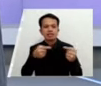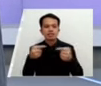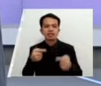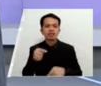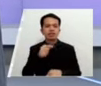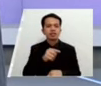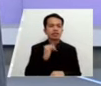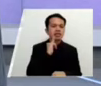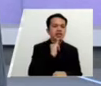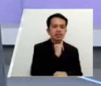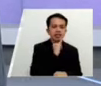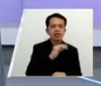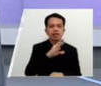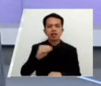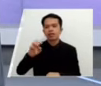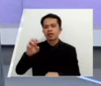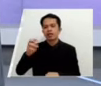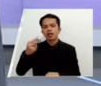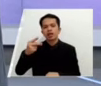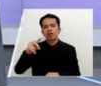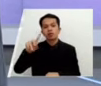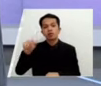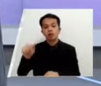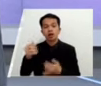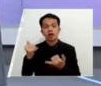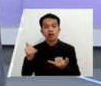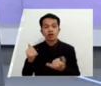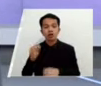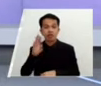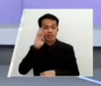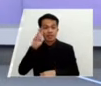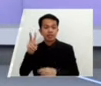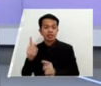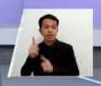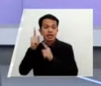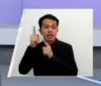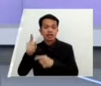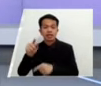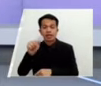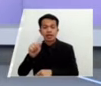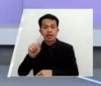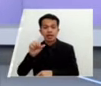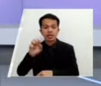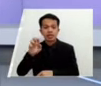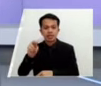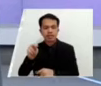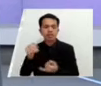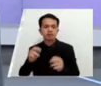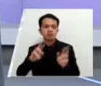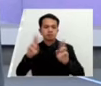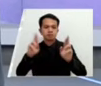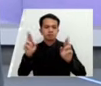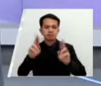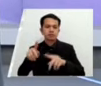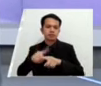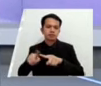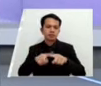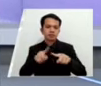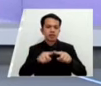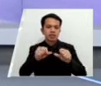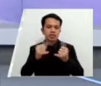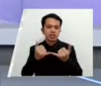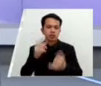at Hezbollah. At si Pangulong Bongbong Marcos na dumadalo po ngayon sa ASEAN Summit, pinaghahanda na ang iba't ibang ahensya ng